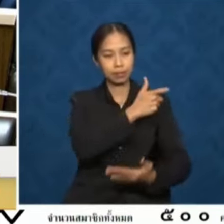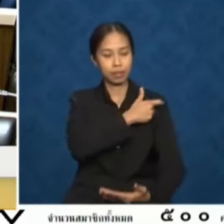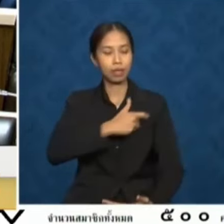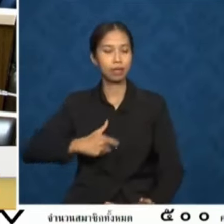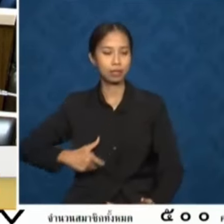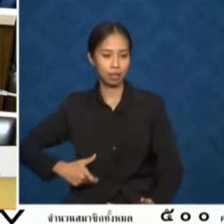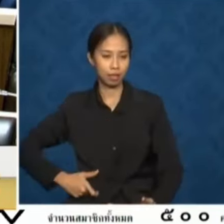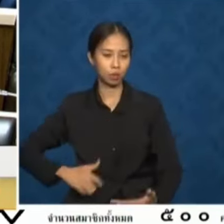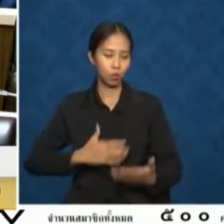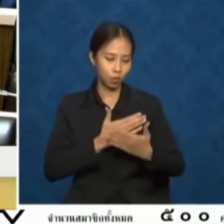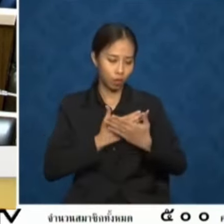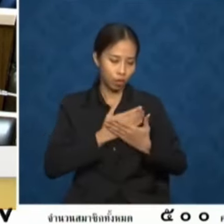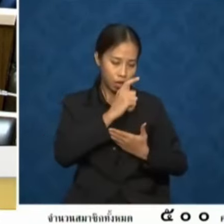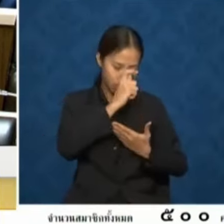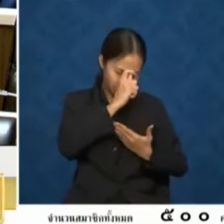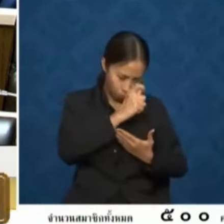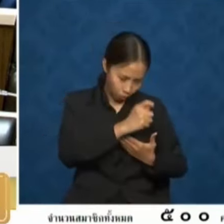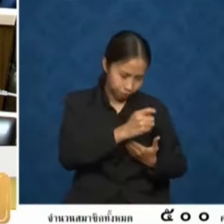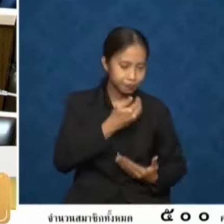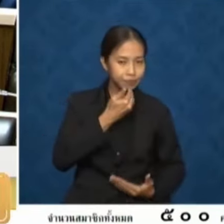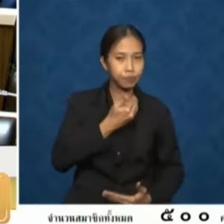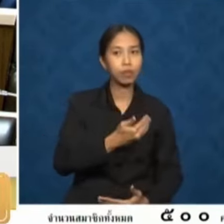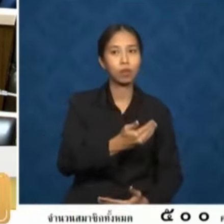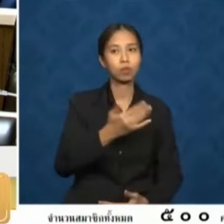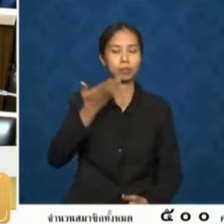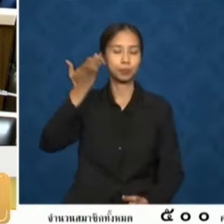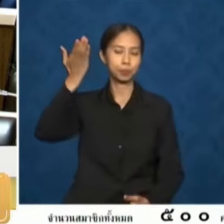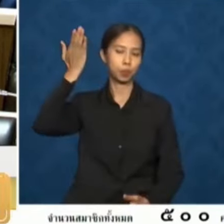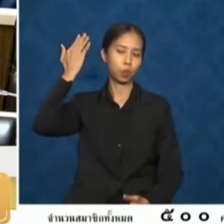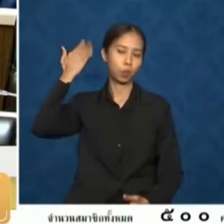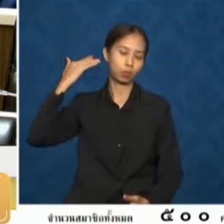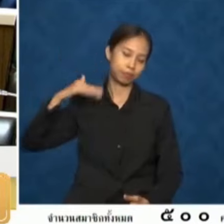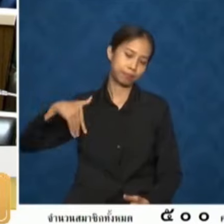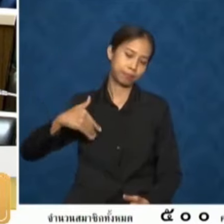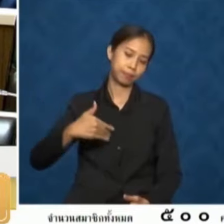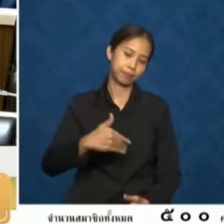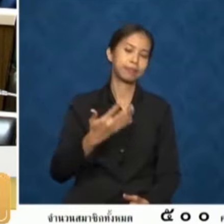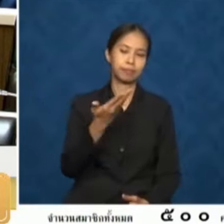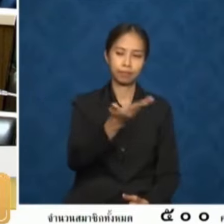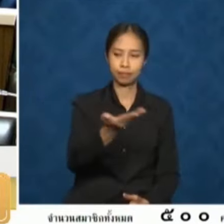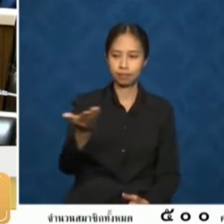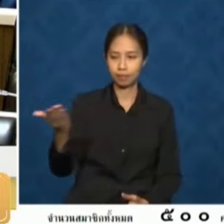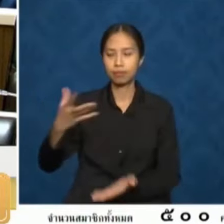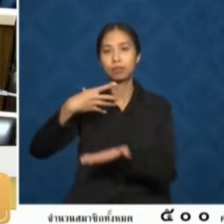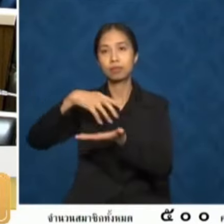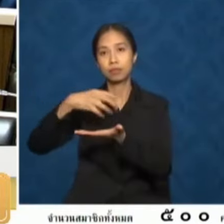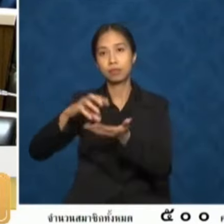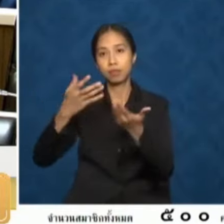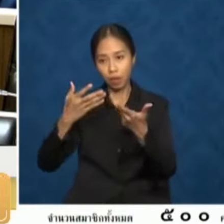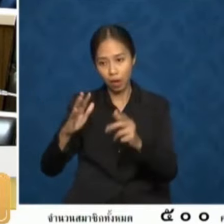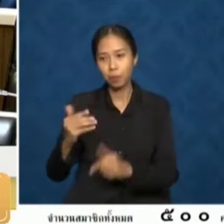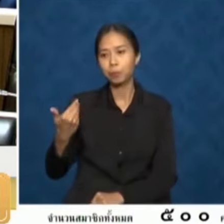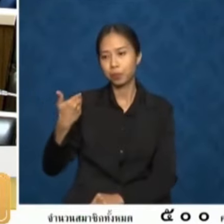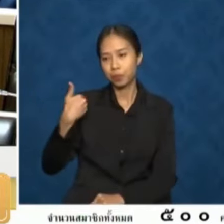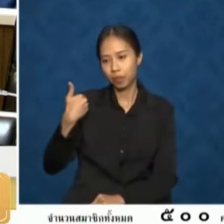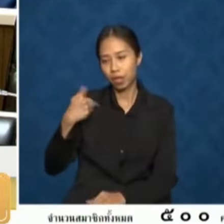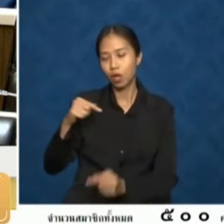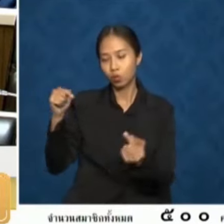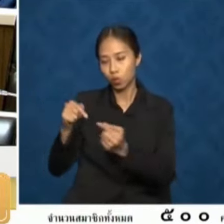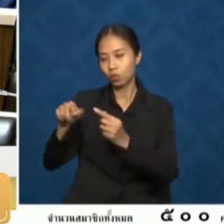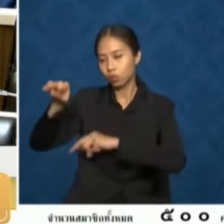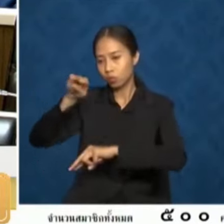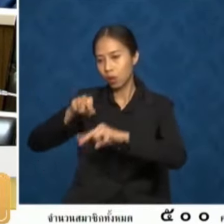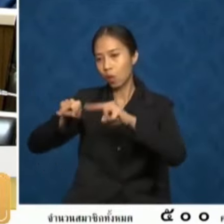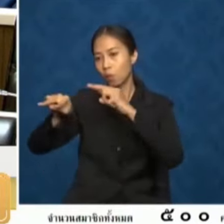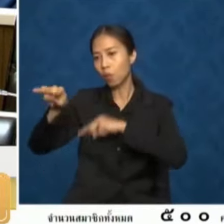พรักมาโดยตลอดตั้งแต่บรรพบุรุษหลายท่านก็ได้พูดกันไปแล้วและเราก็มีทั้งการปกครองในระบบประชาธิปไ